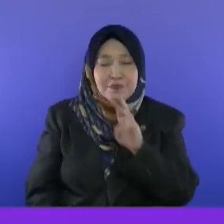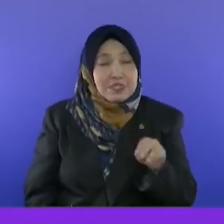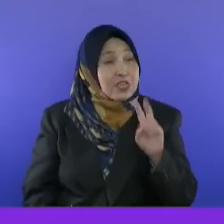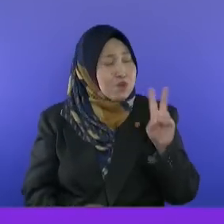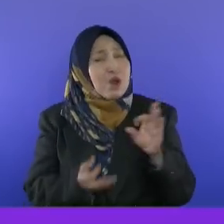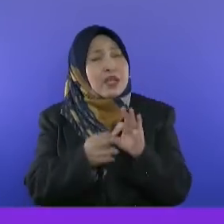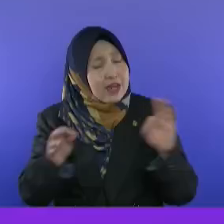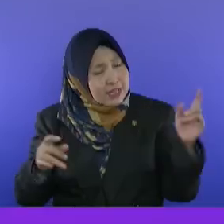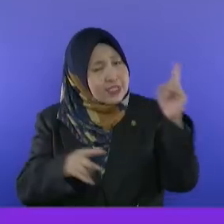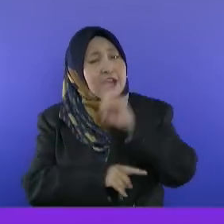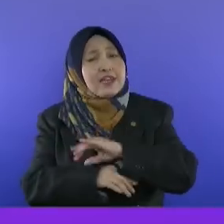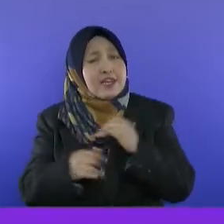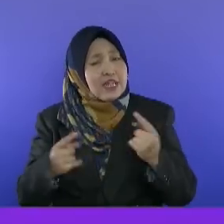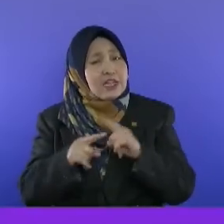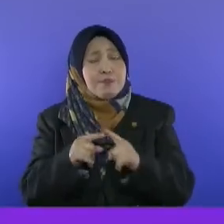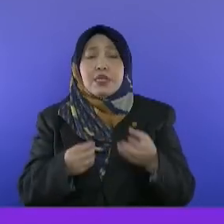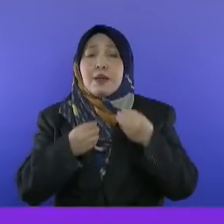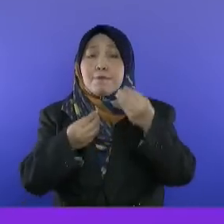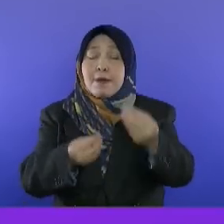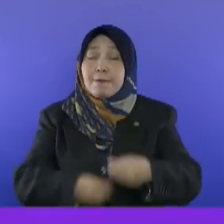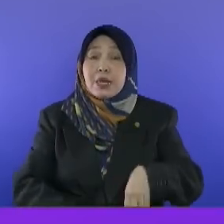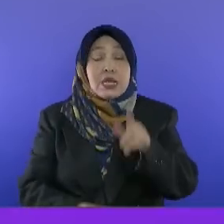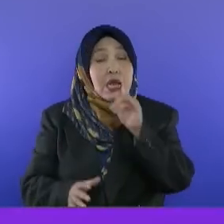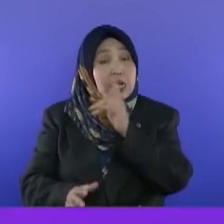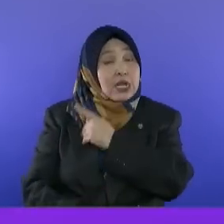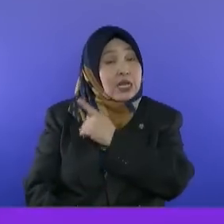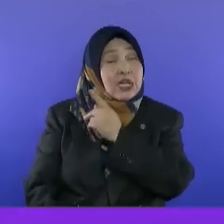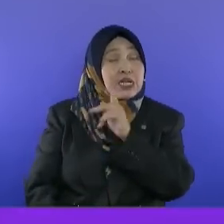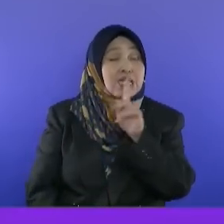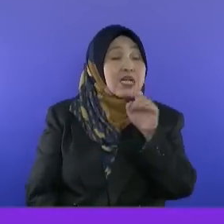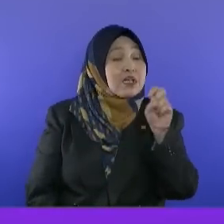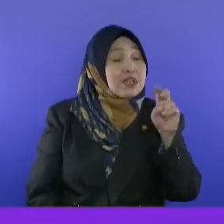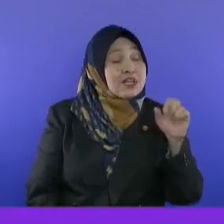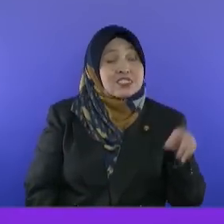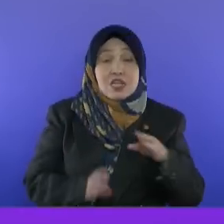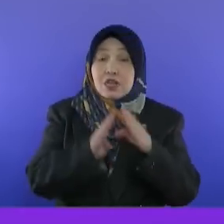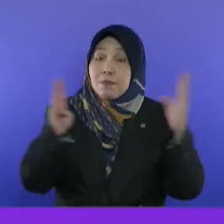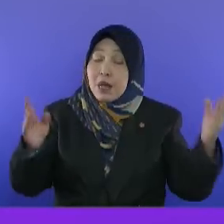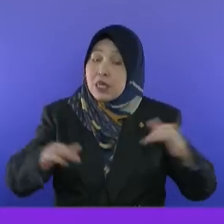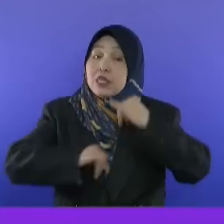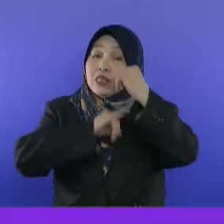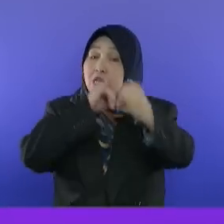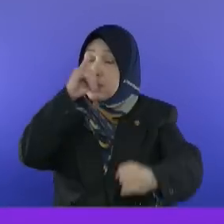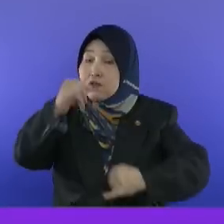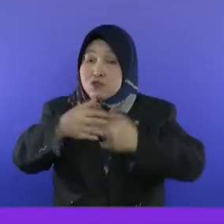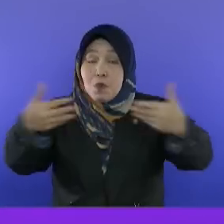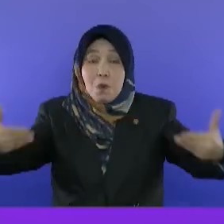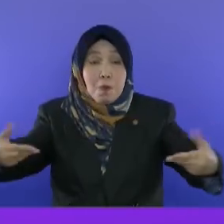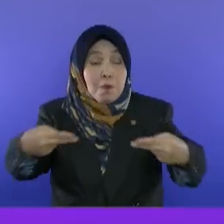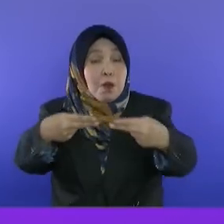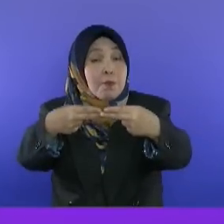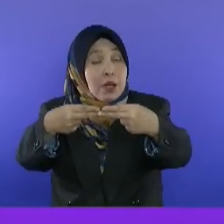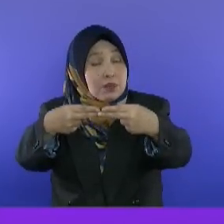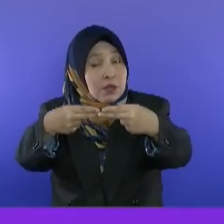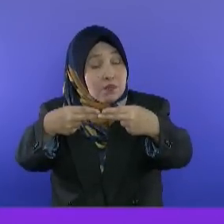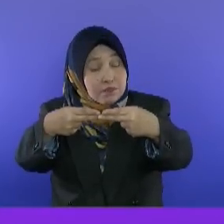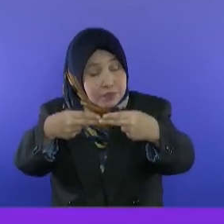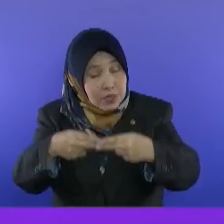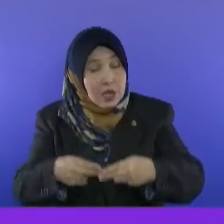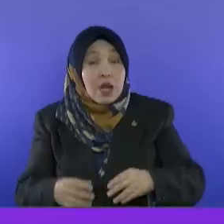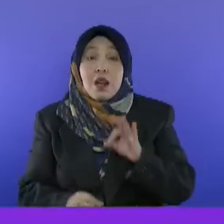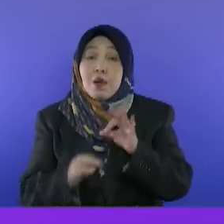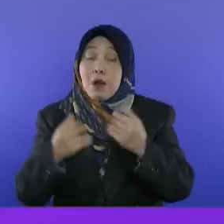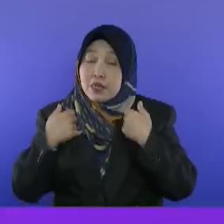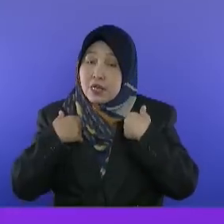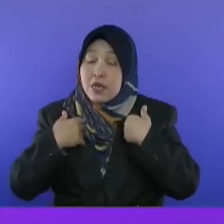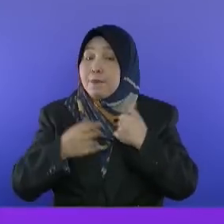ayat saja Ustaz pada hari ini tetapi ia memberi kesan yang besar untuk kita memahami tentang International relationship ya tentang hubungan antar bangsa kalau